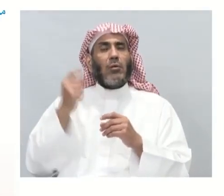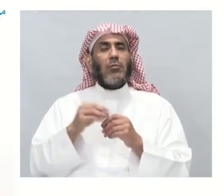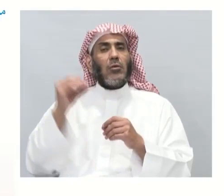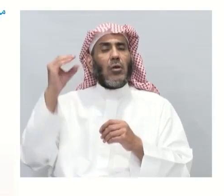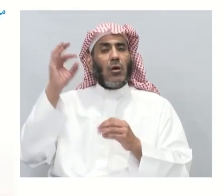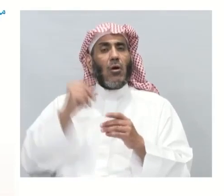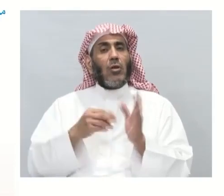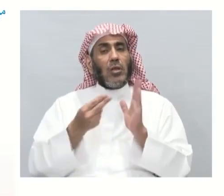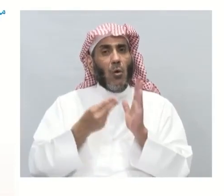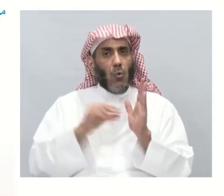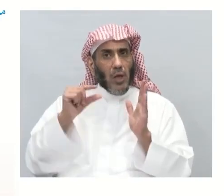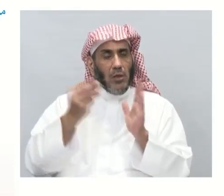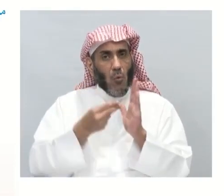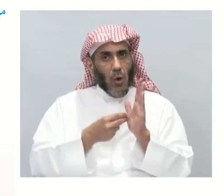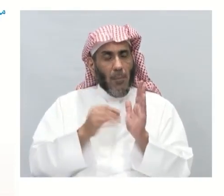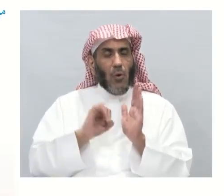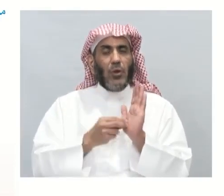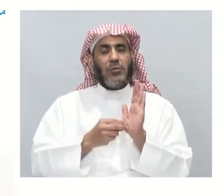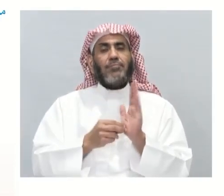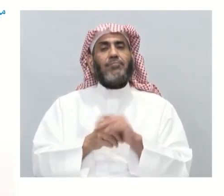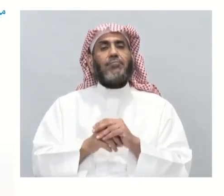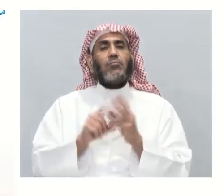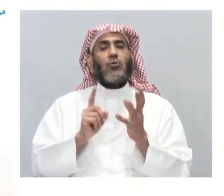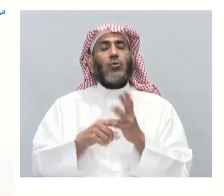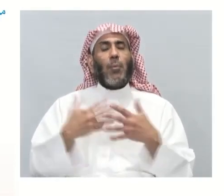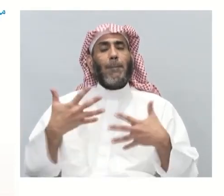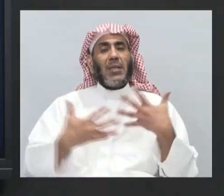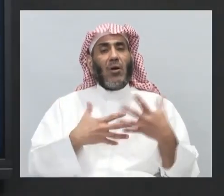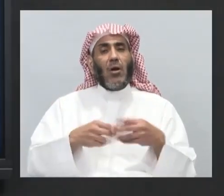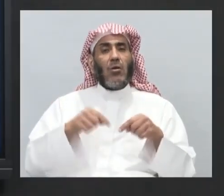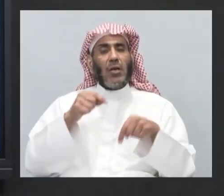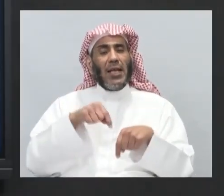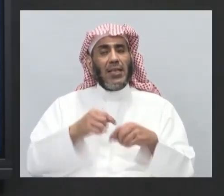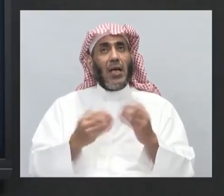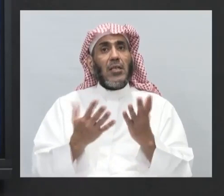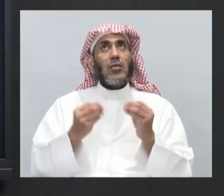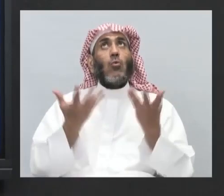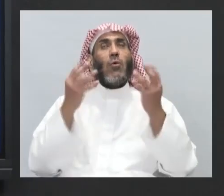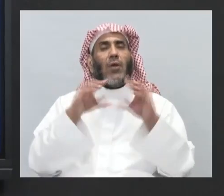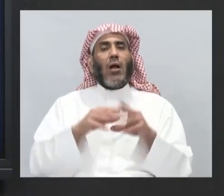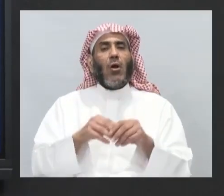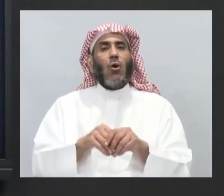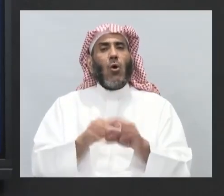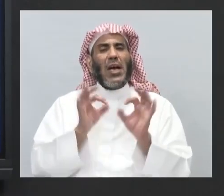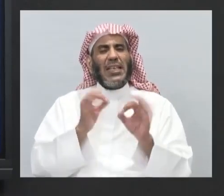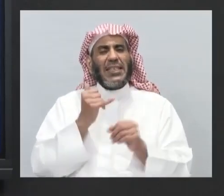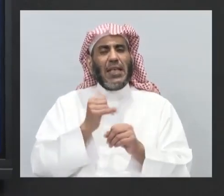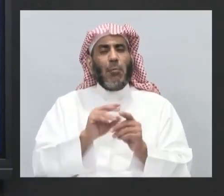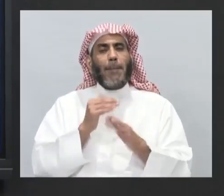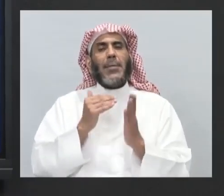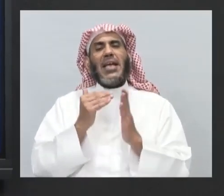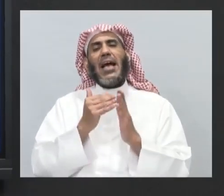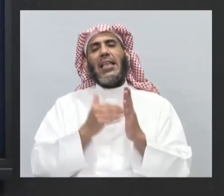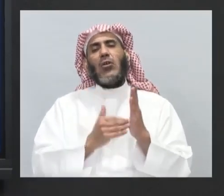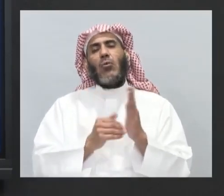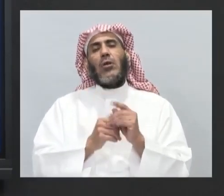دون ملحوظات ولذلك جزء من تفاعلك اثناء الدرس وفقك الله هو بتقيد بمثل هذه الخطوات